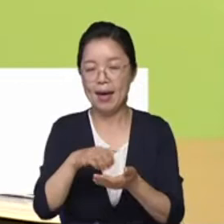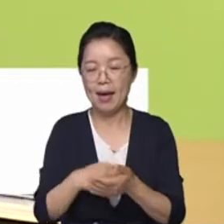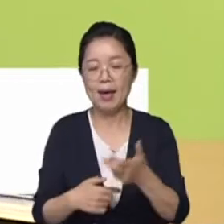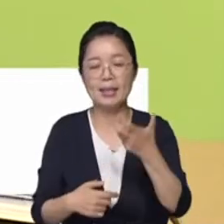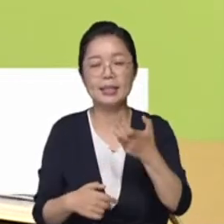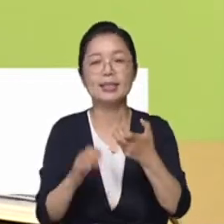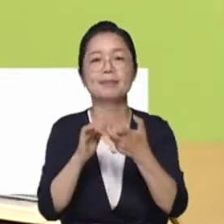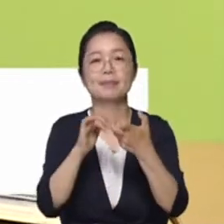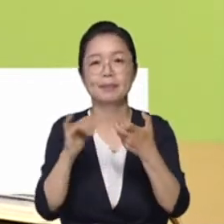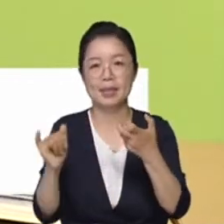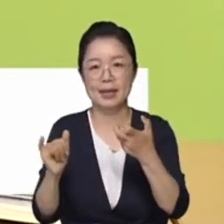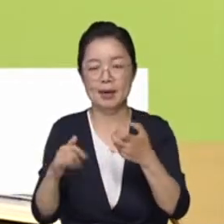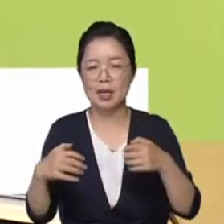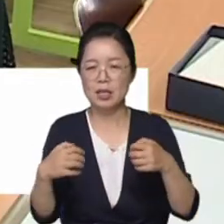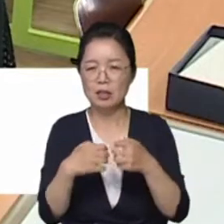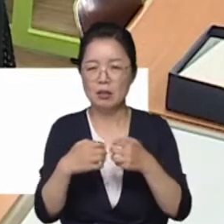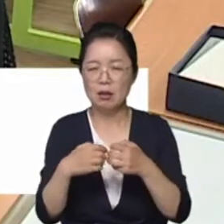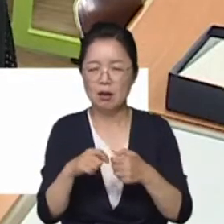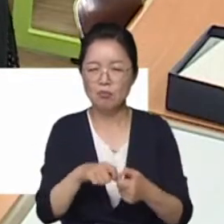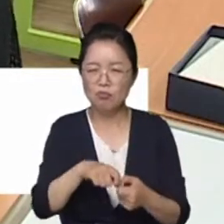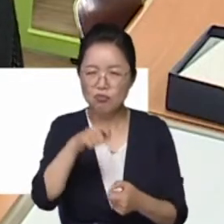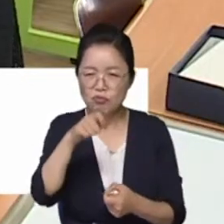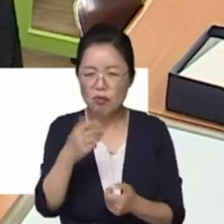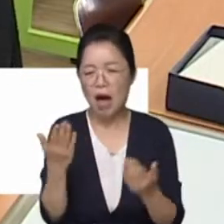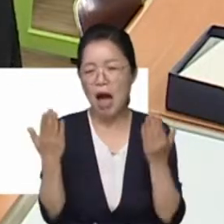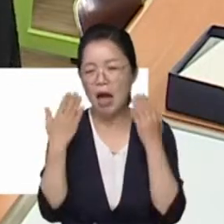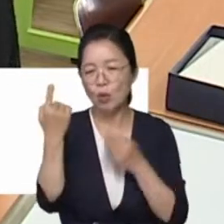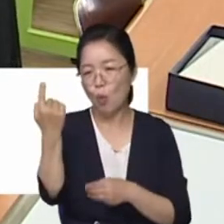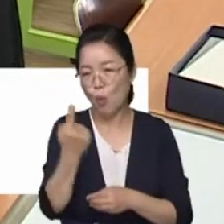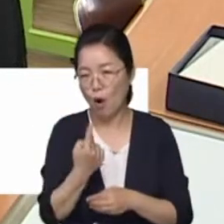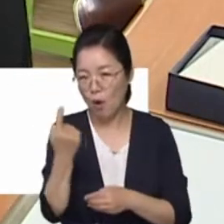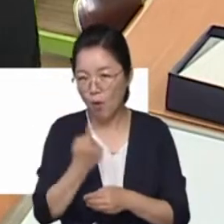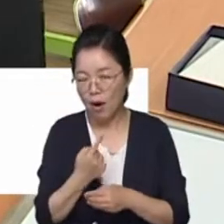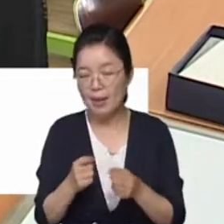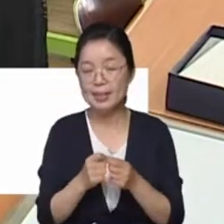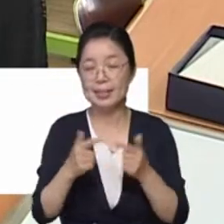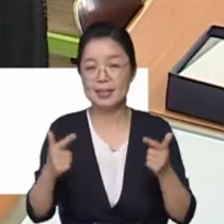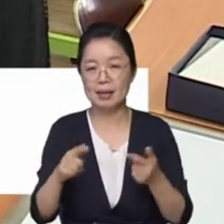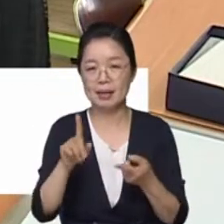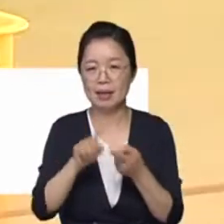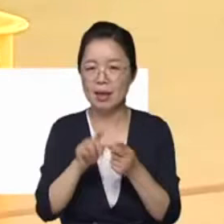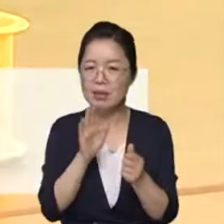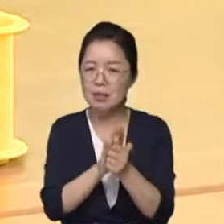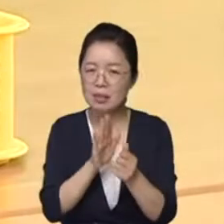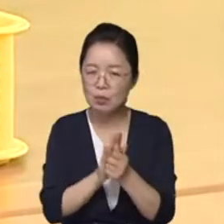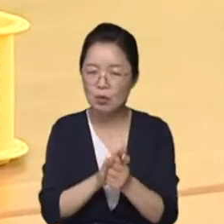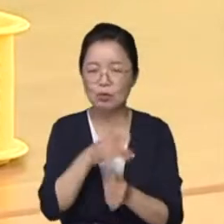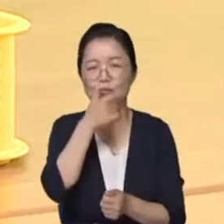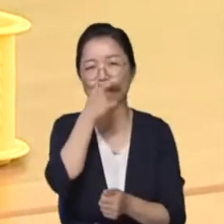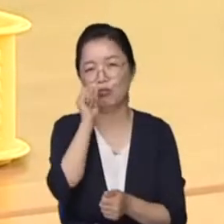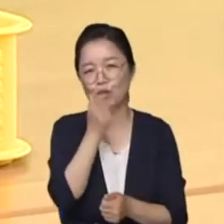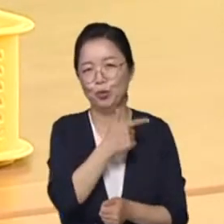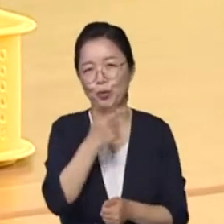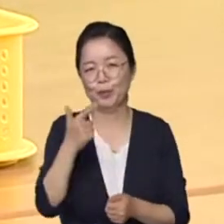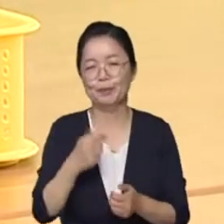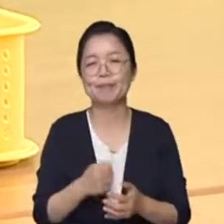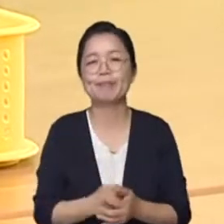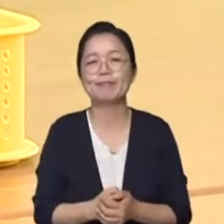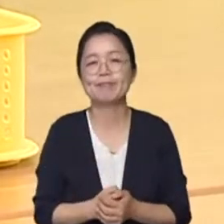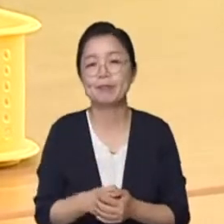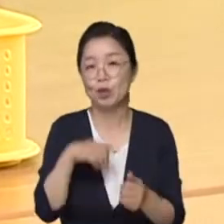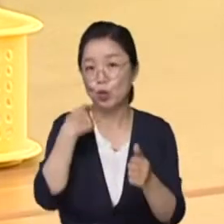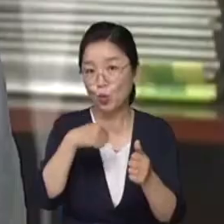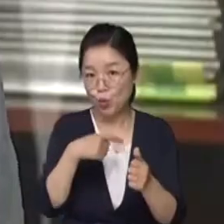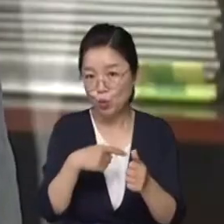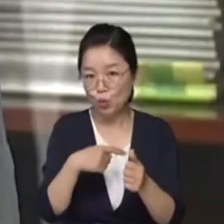명. 전쟁이 길어지면서 학교를 찾는 아이들이 늘고 있지만 제도적 지원은 아직 부족합니다.